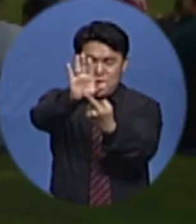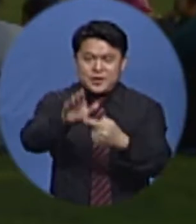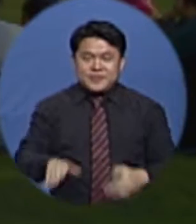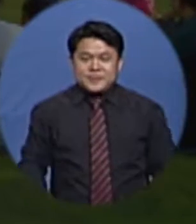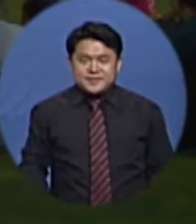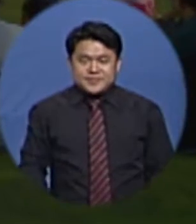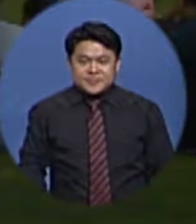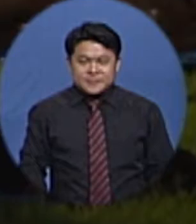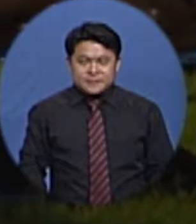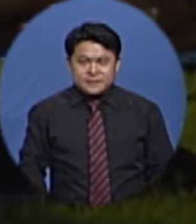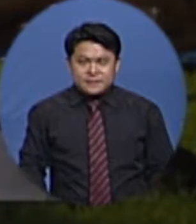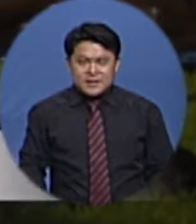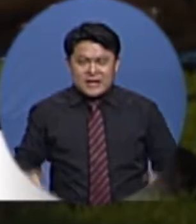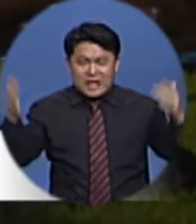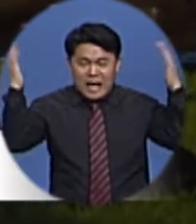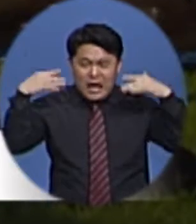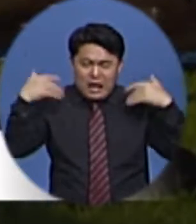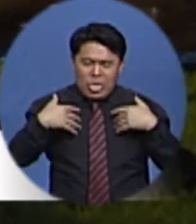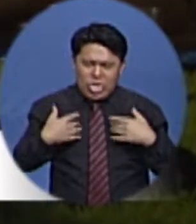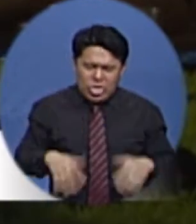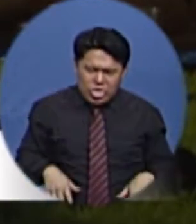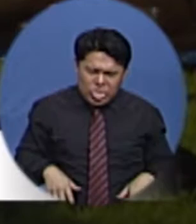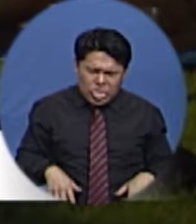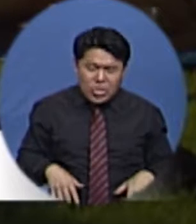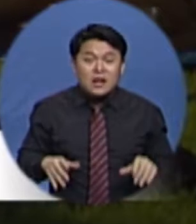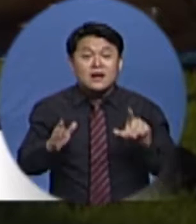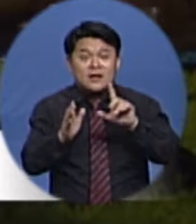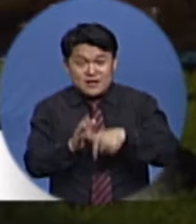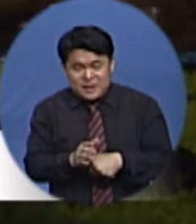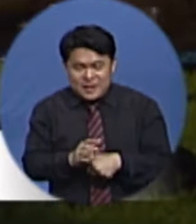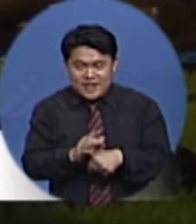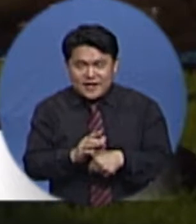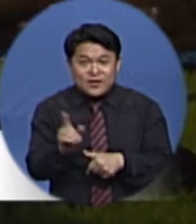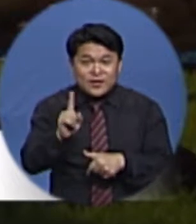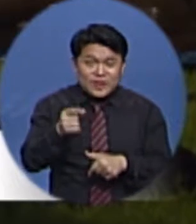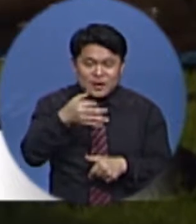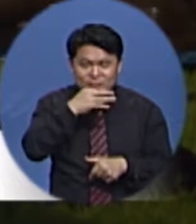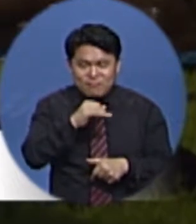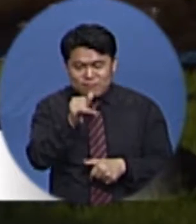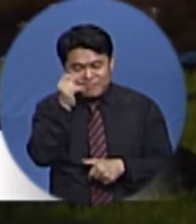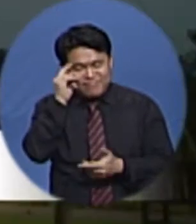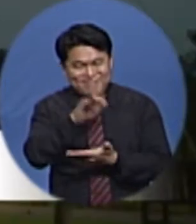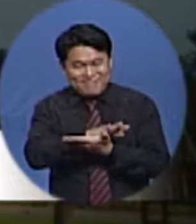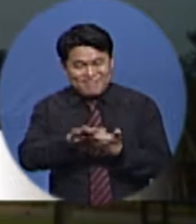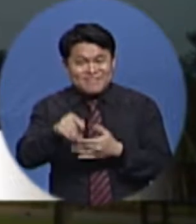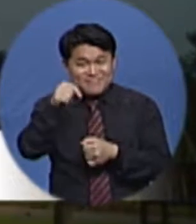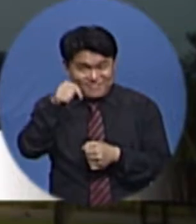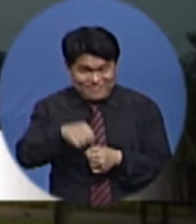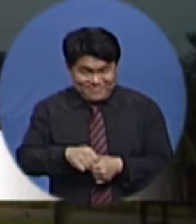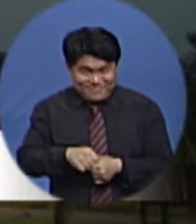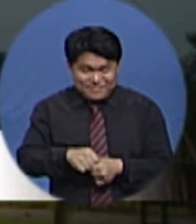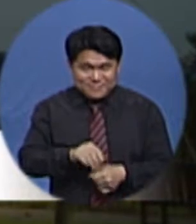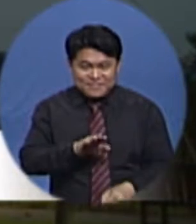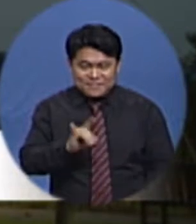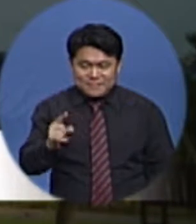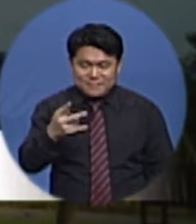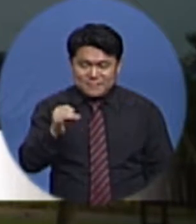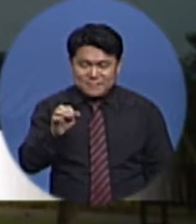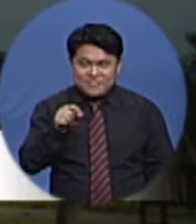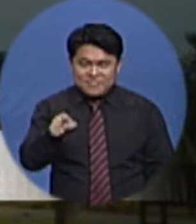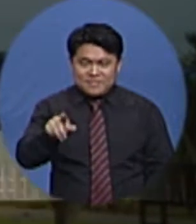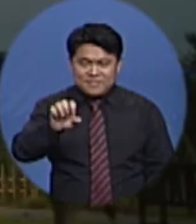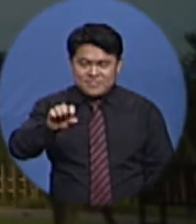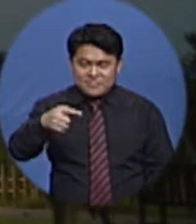시작합니다. 더위 때문에 지치기 쉬운 여름의 밤을 더 의미 있고 시원하게 보내고자 마련된 베리어프리